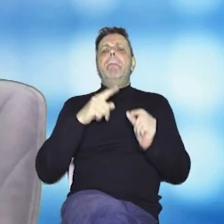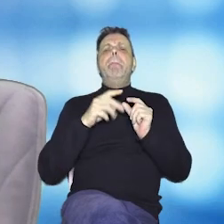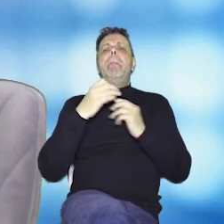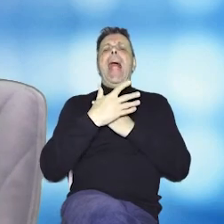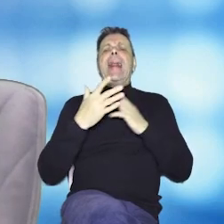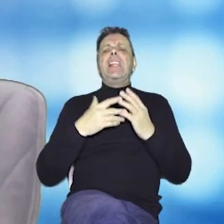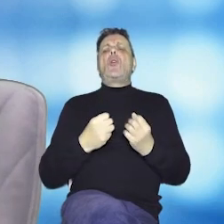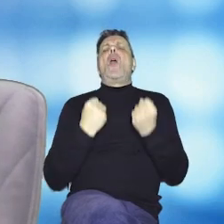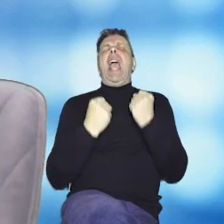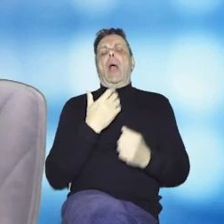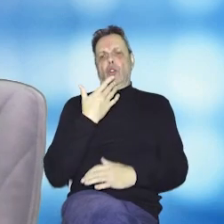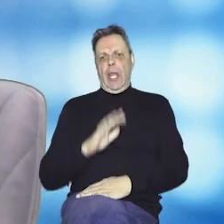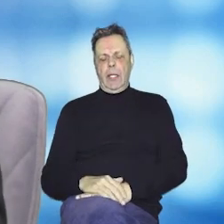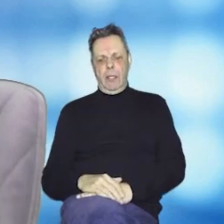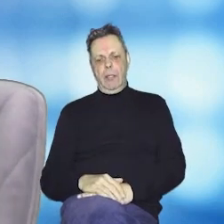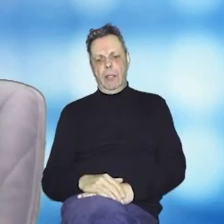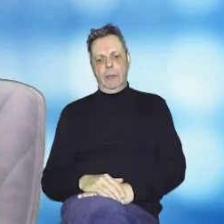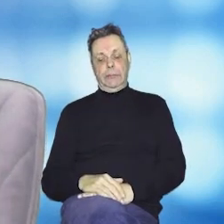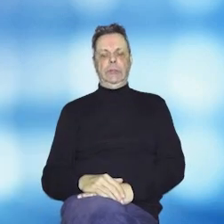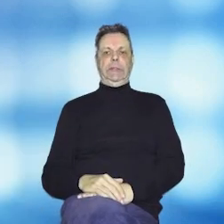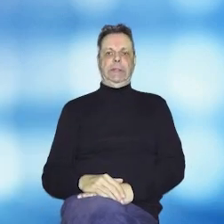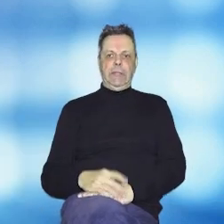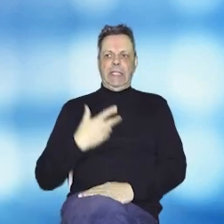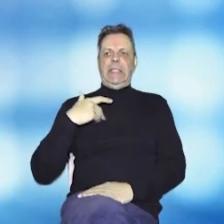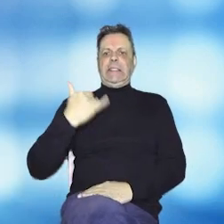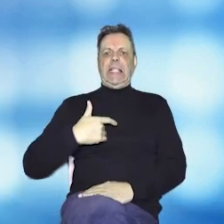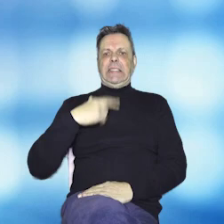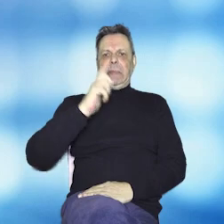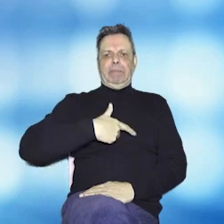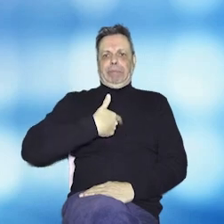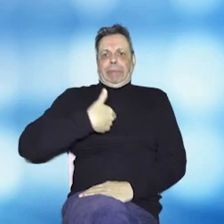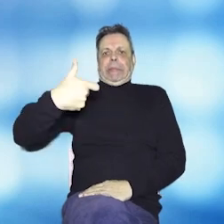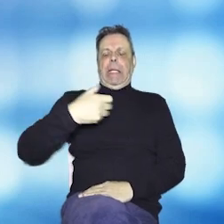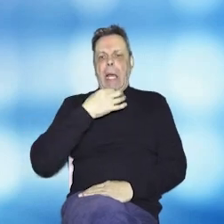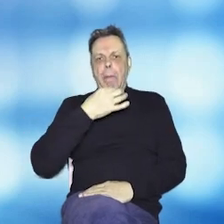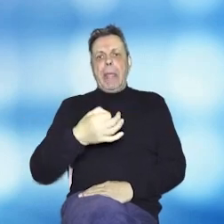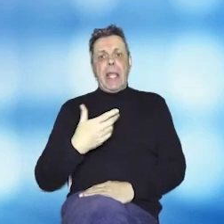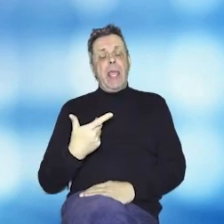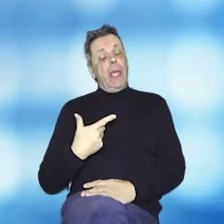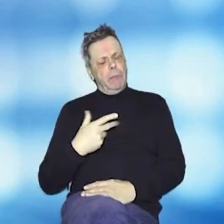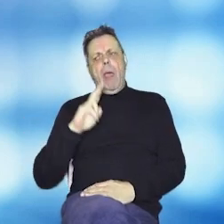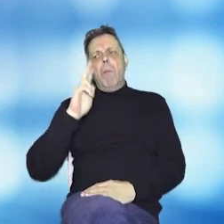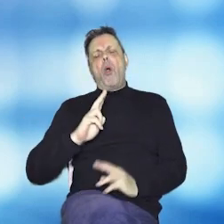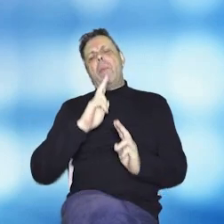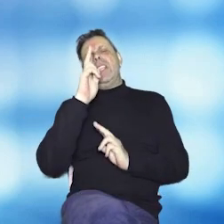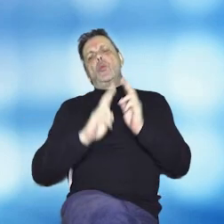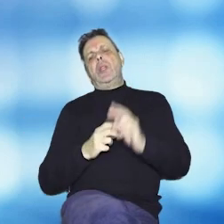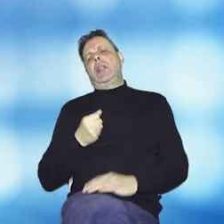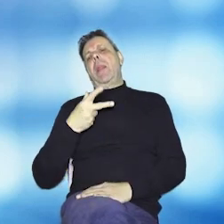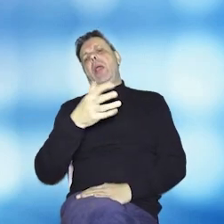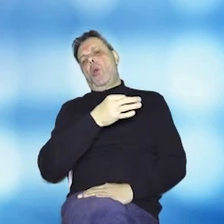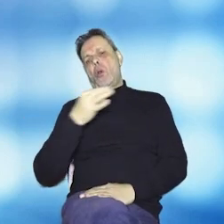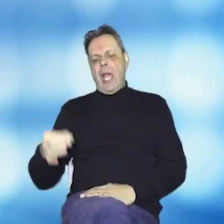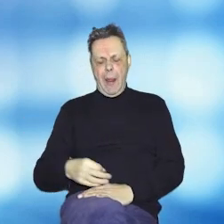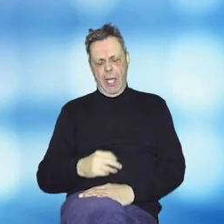jako štete? Sad ste me pitali jedno pitanje koje bi mogli diskutirati par dana. Dakle,